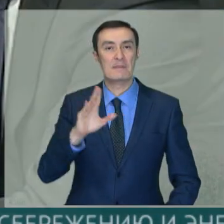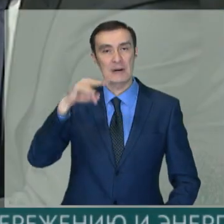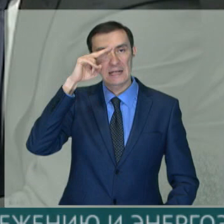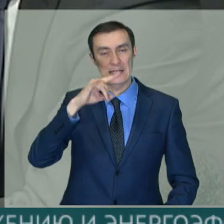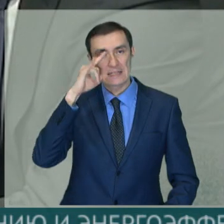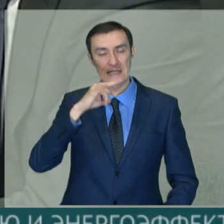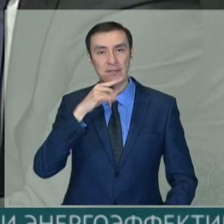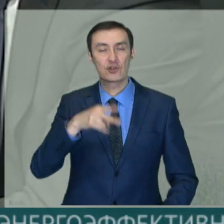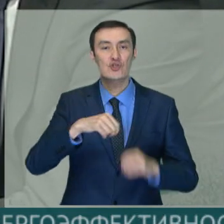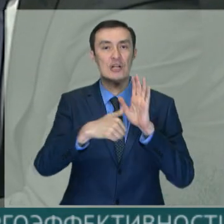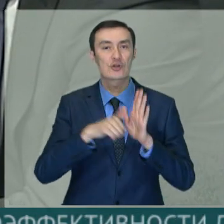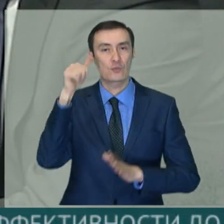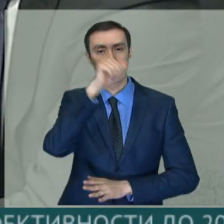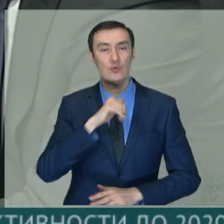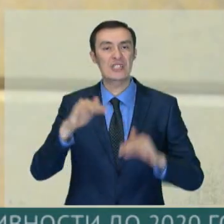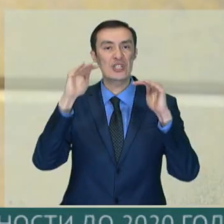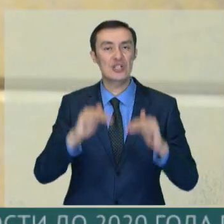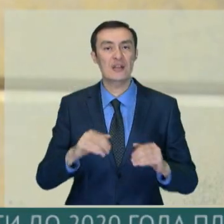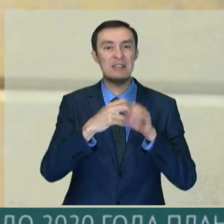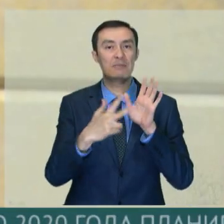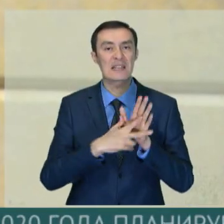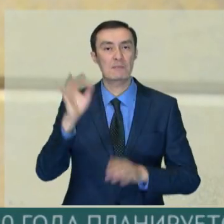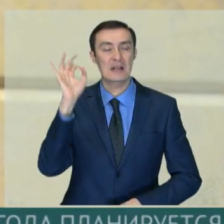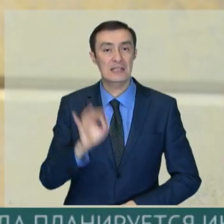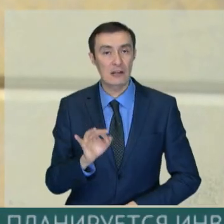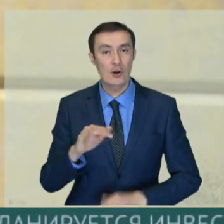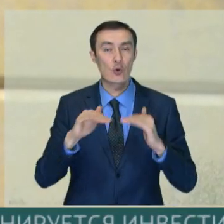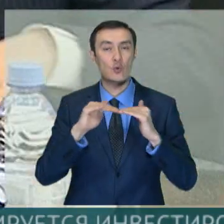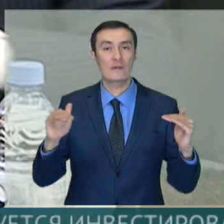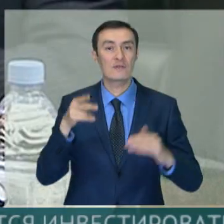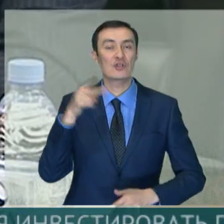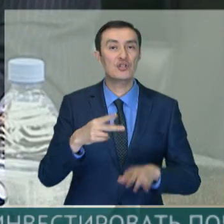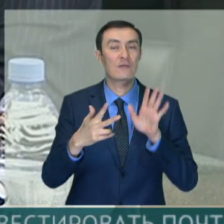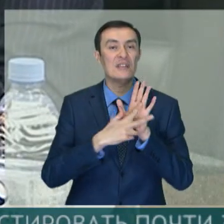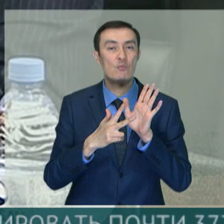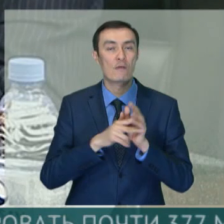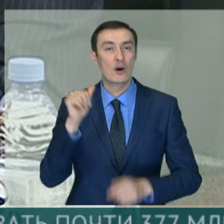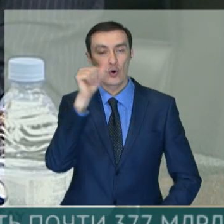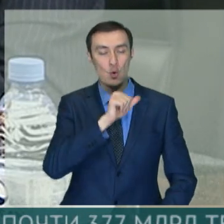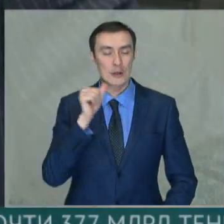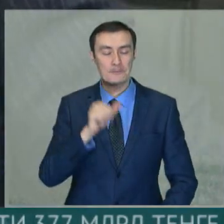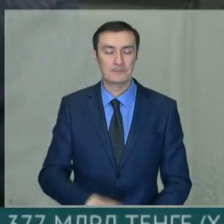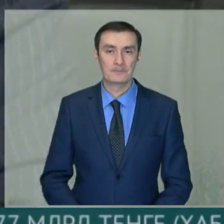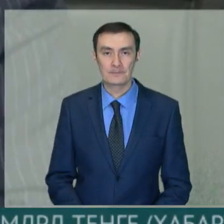итогам 2016 года снижена на 18% от уровня 2008 года.